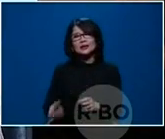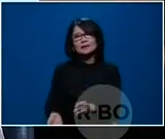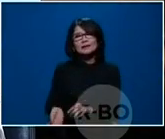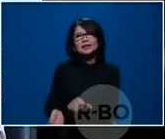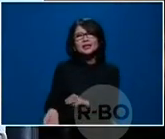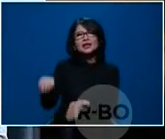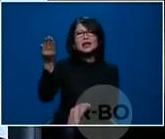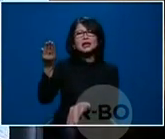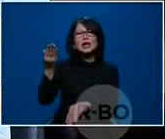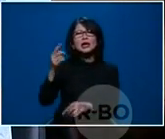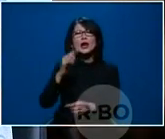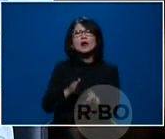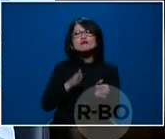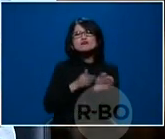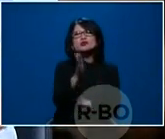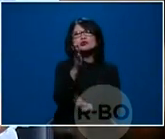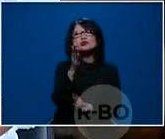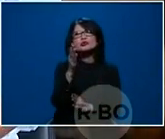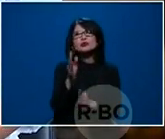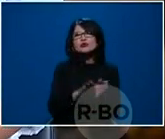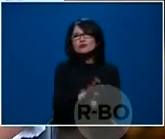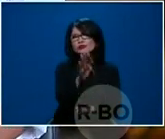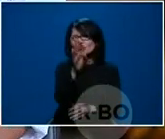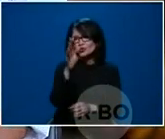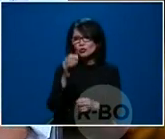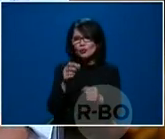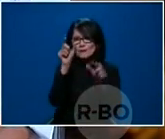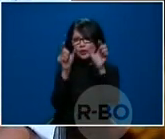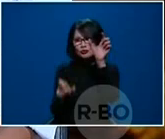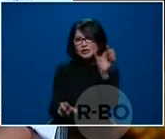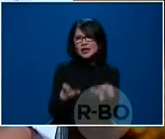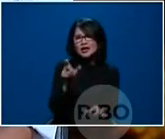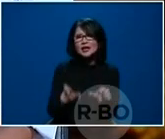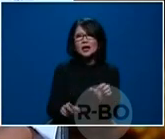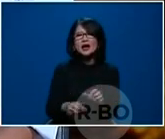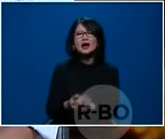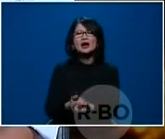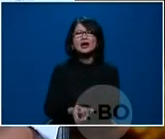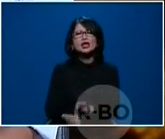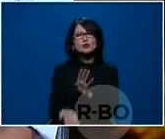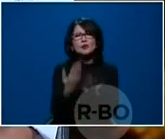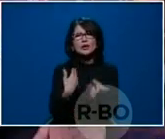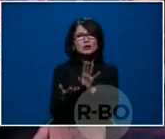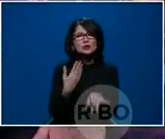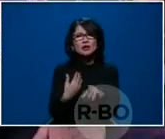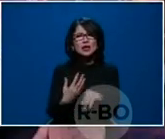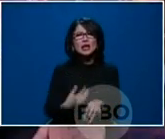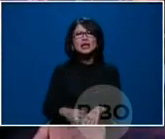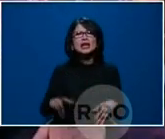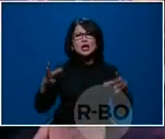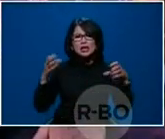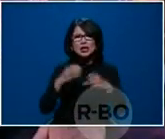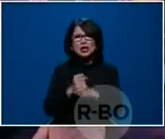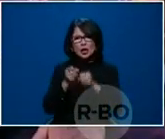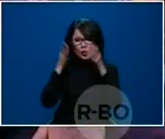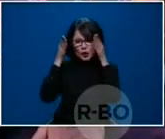manusianya sudah berkali-kali garis bawahi kami mengatakan berkali-kali sejak dulu konsentrasi pada manusia pada manusia Jangan hanya